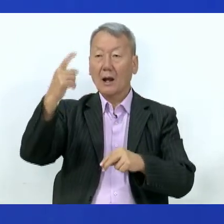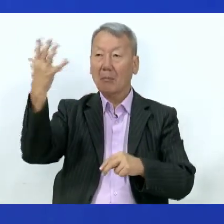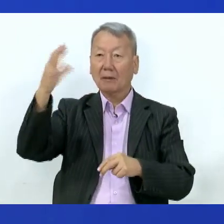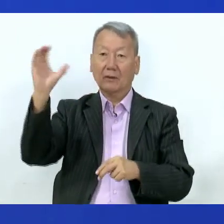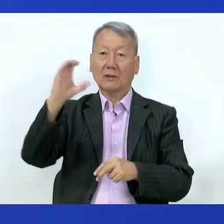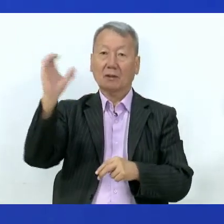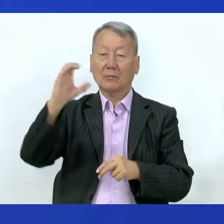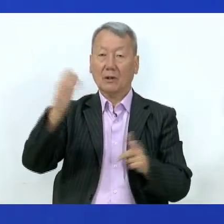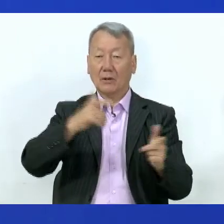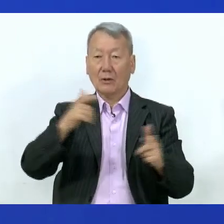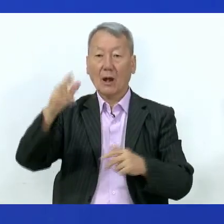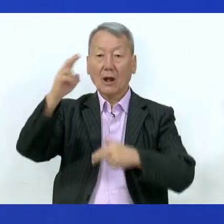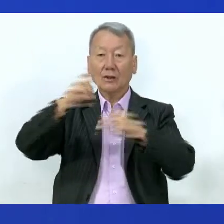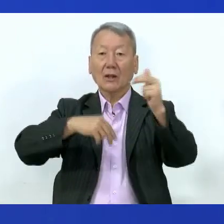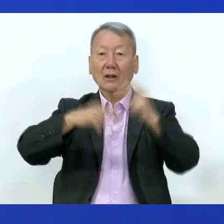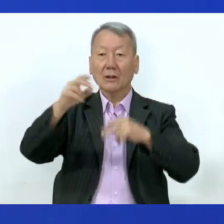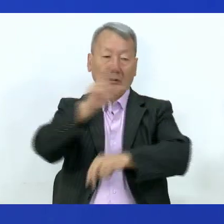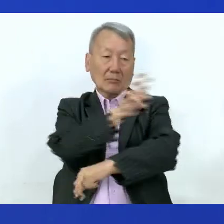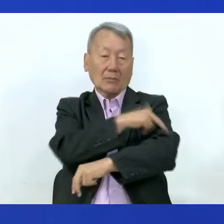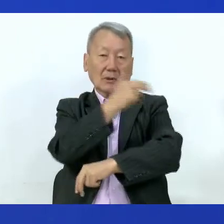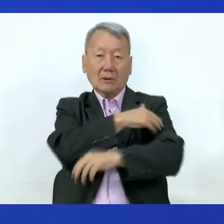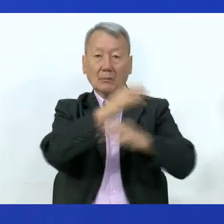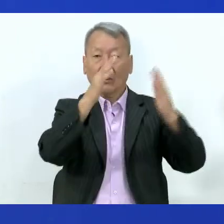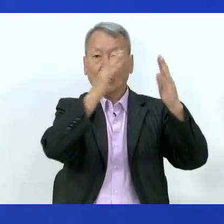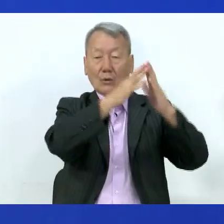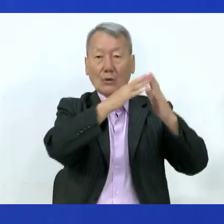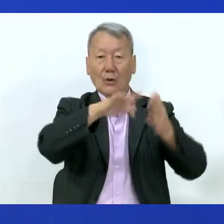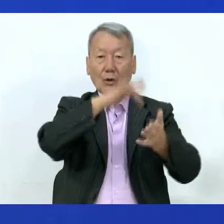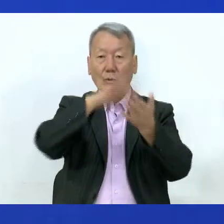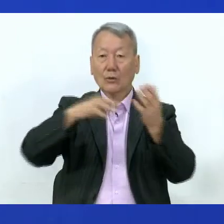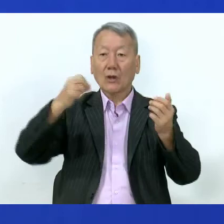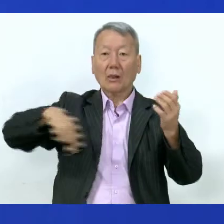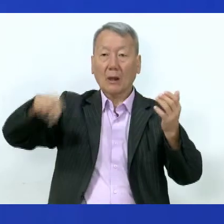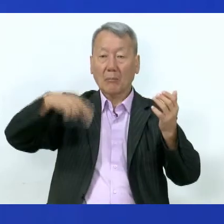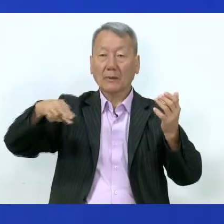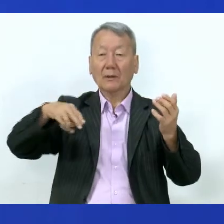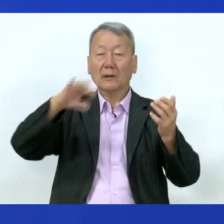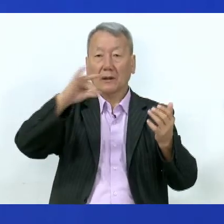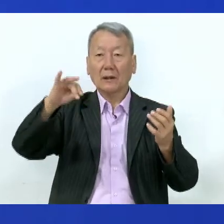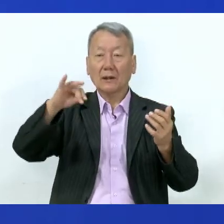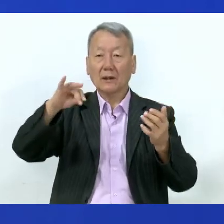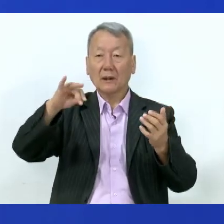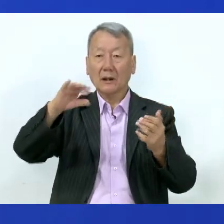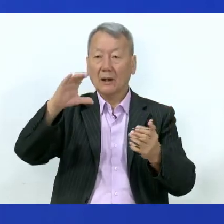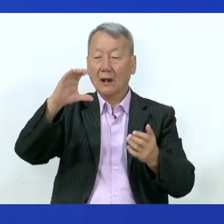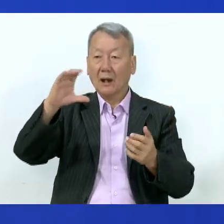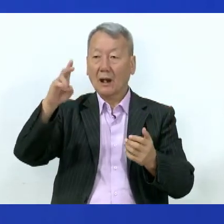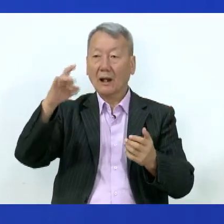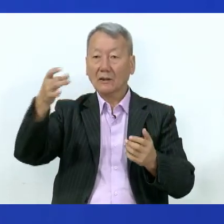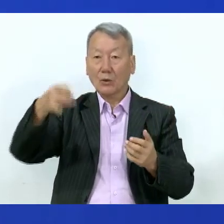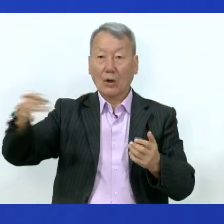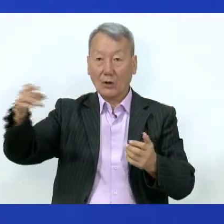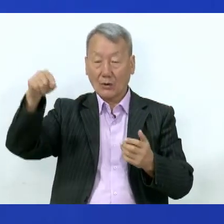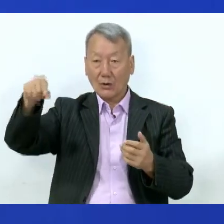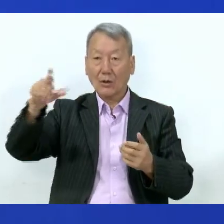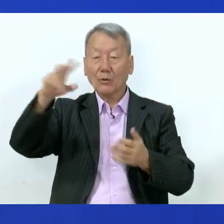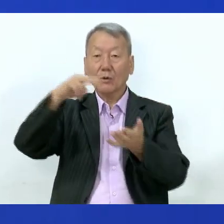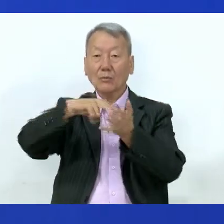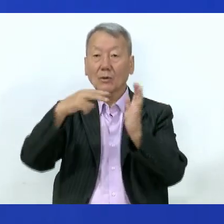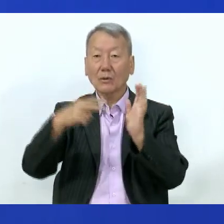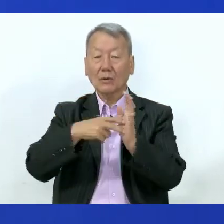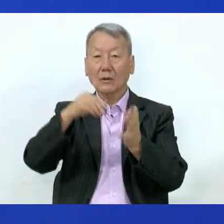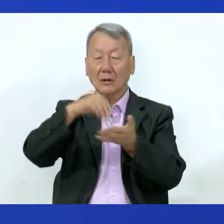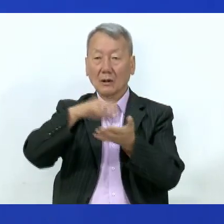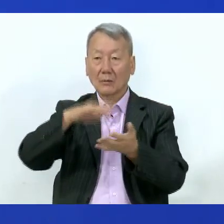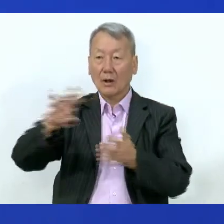сентября. Строительство больниц города Джалабад и целочайших Харасуевского района запланировано